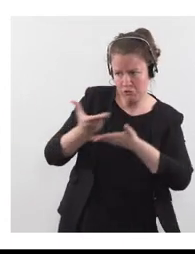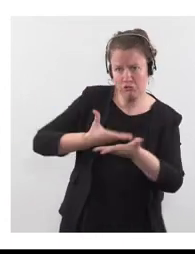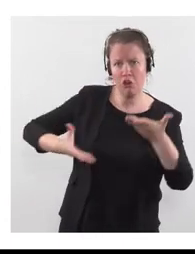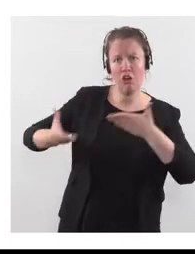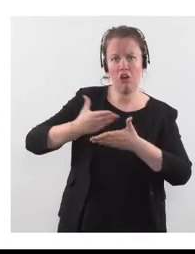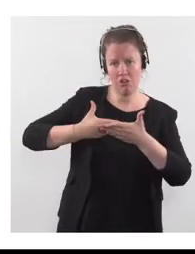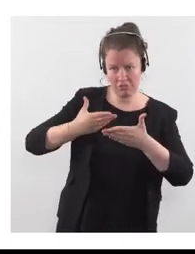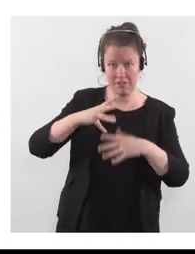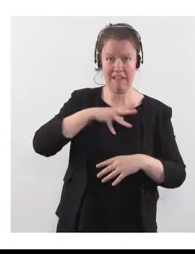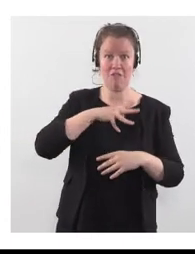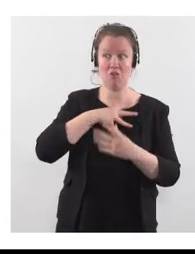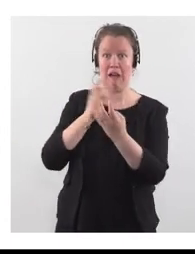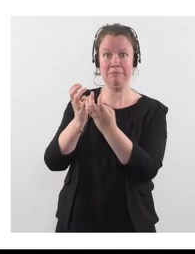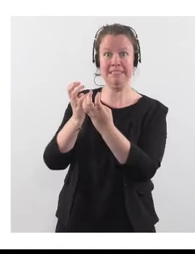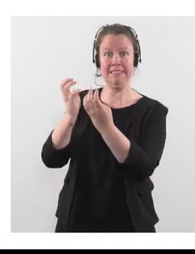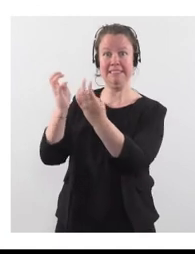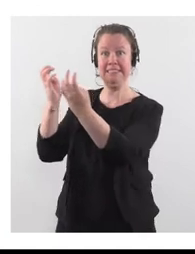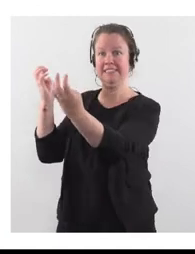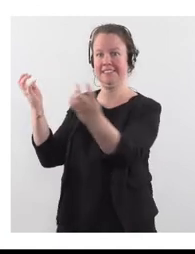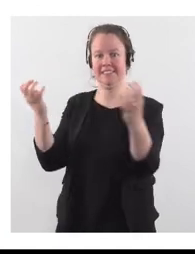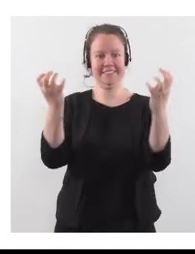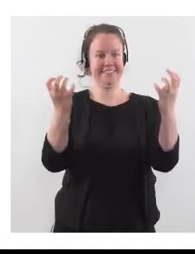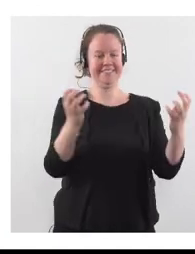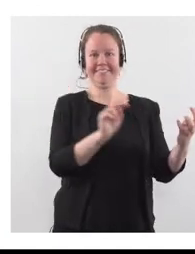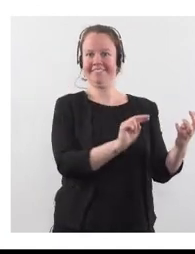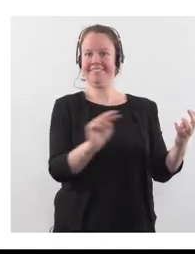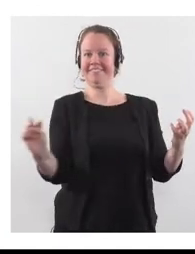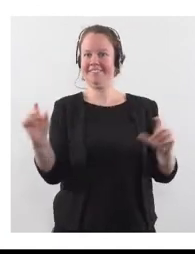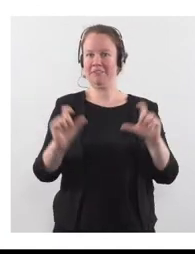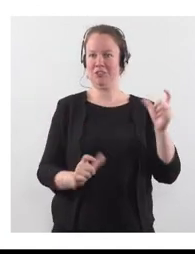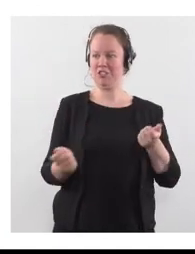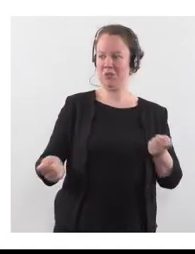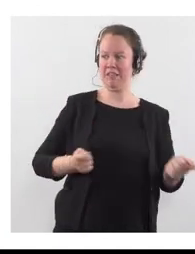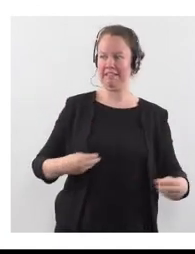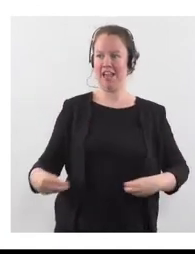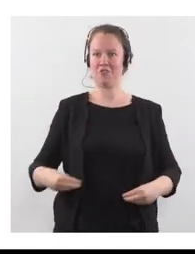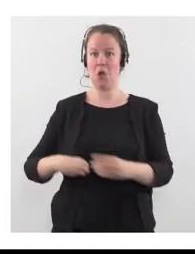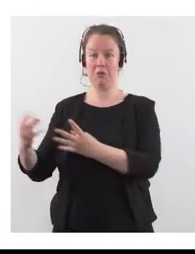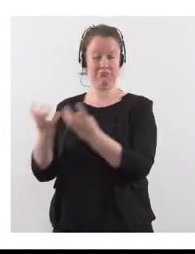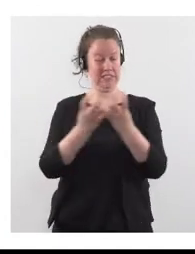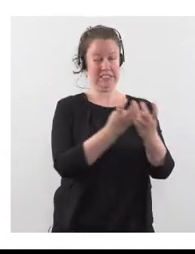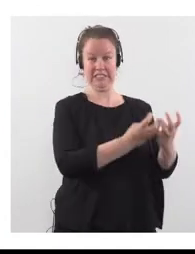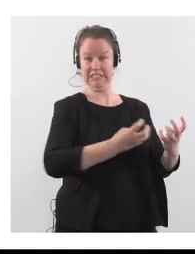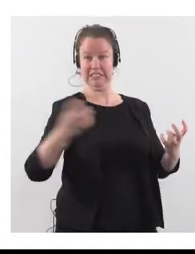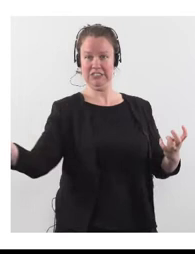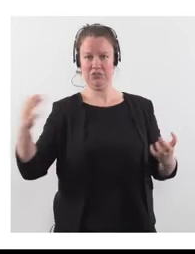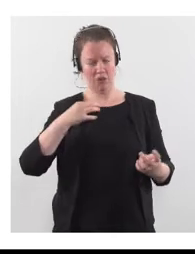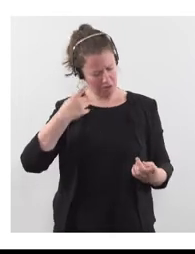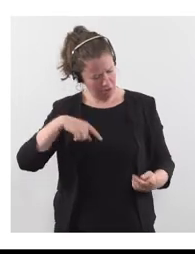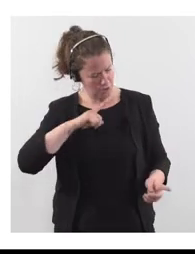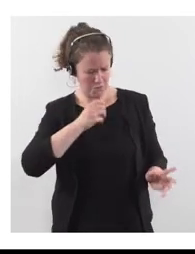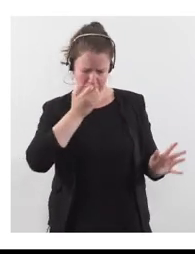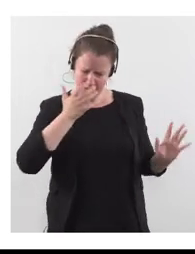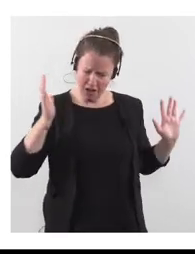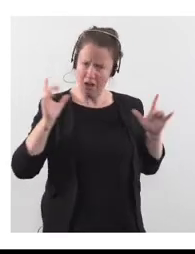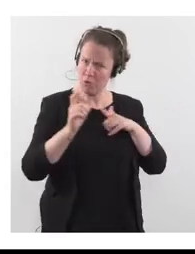armées d'avocats, de gestionnaires, de directeurs pour nous expliquer ce qu'ils faisaient, nous expliquer qu'ils faisaient les choses tout à fait dans les